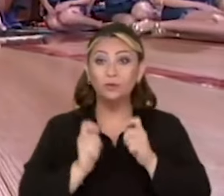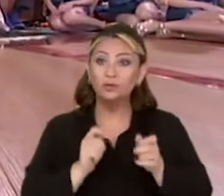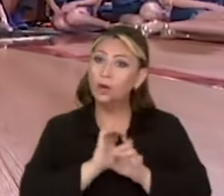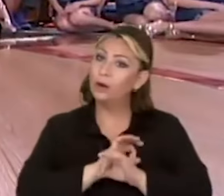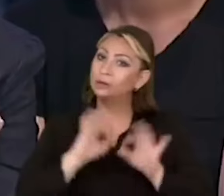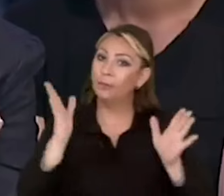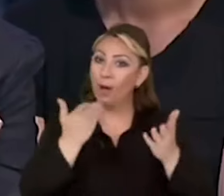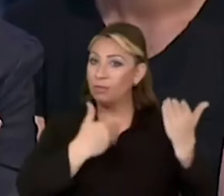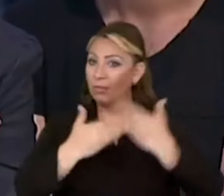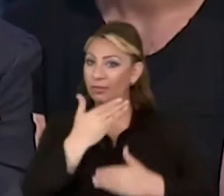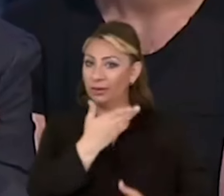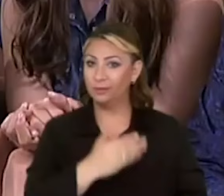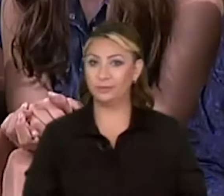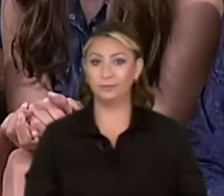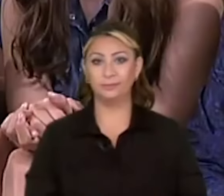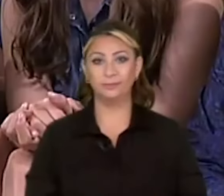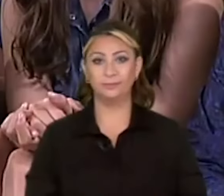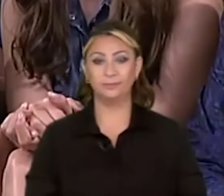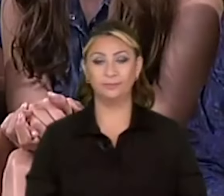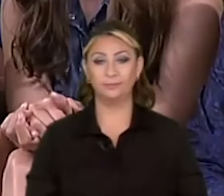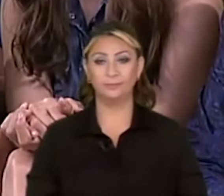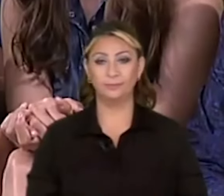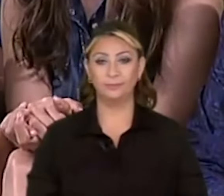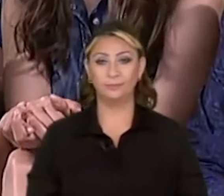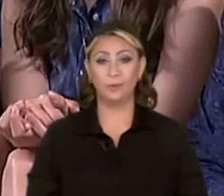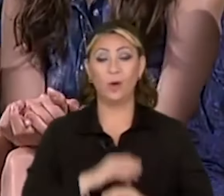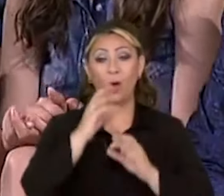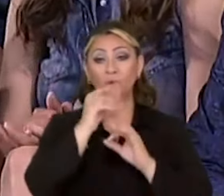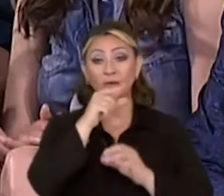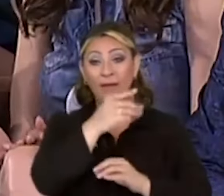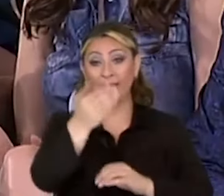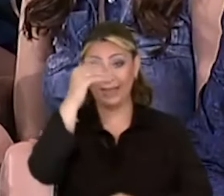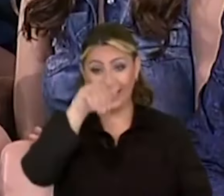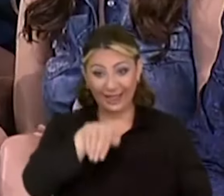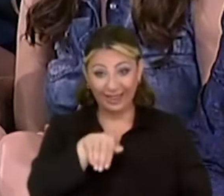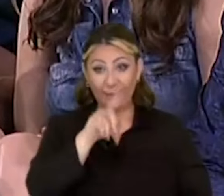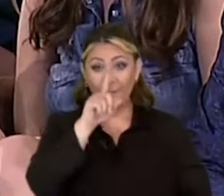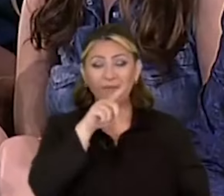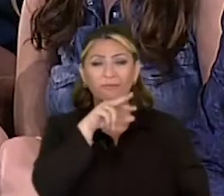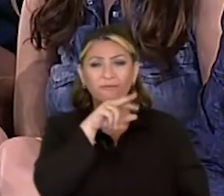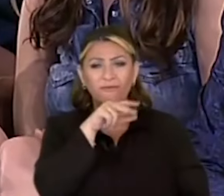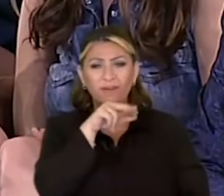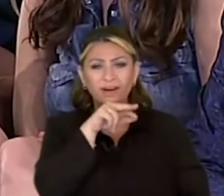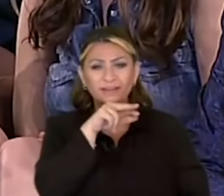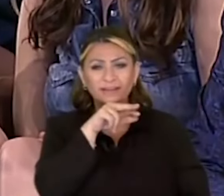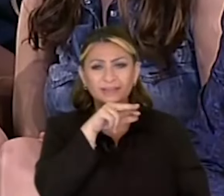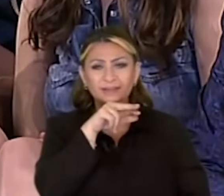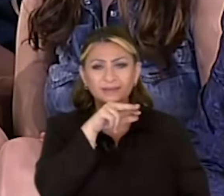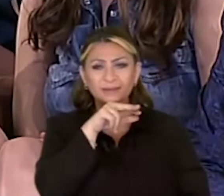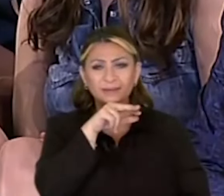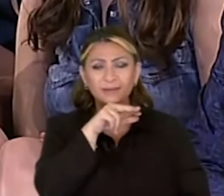bir adammış. Bana anlattı onu. Yalnız Özkan geldi. Bir Fransa'da